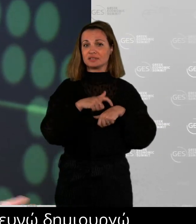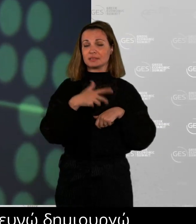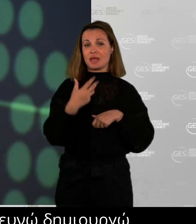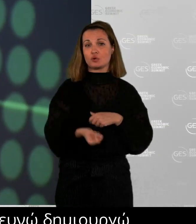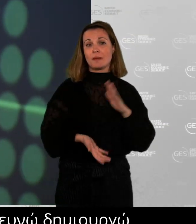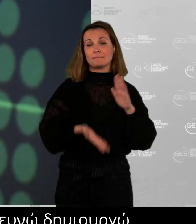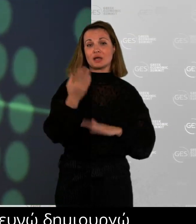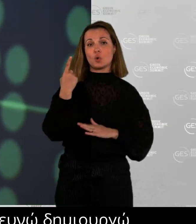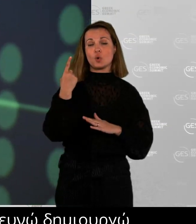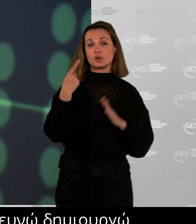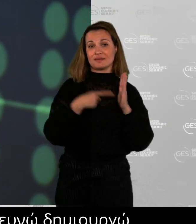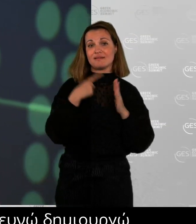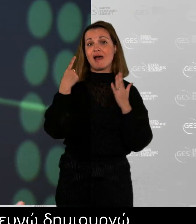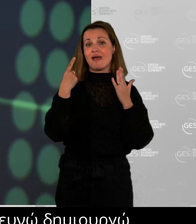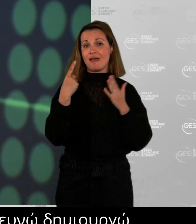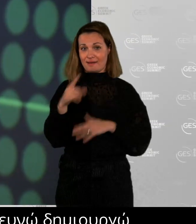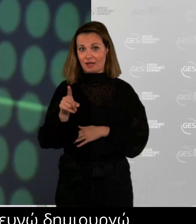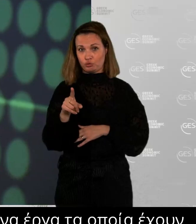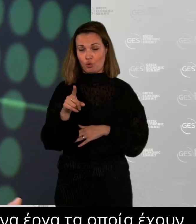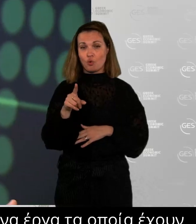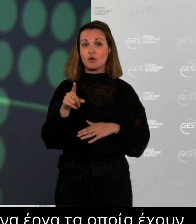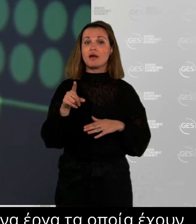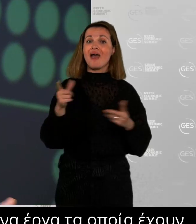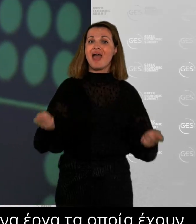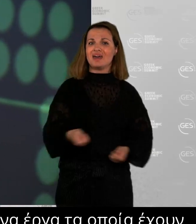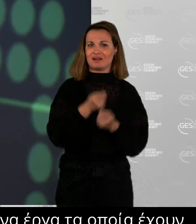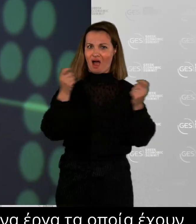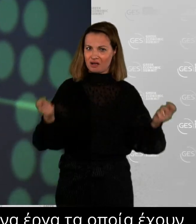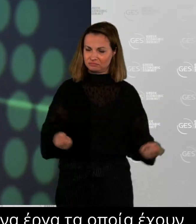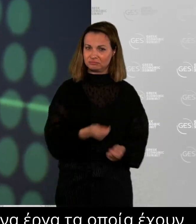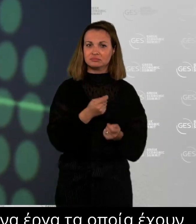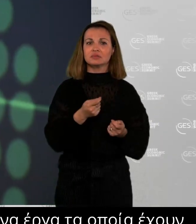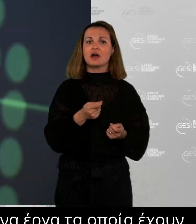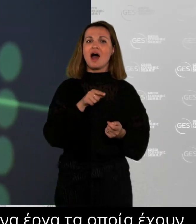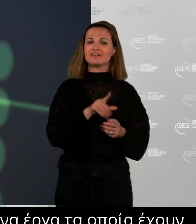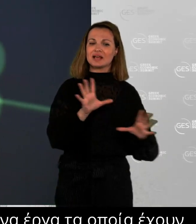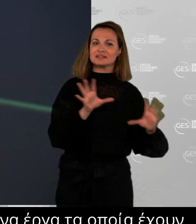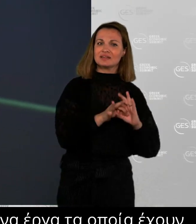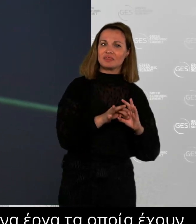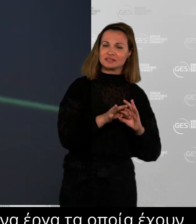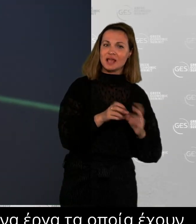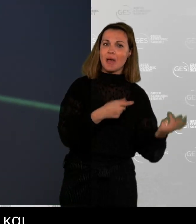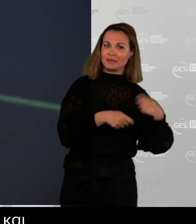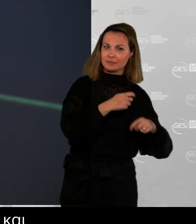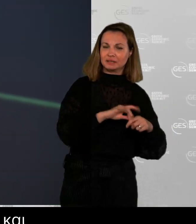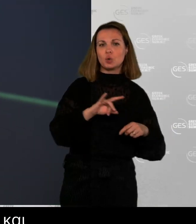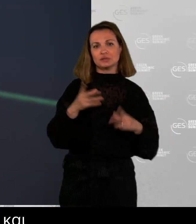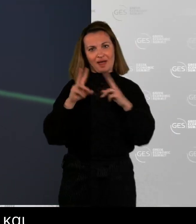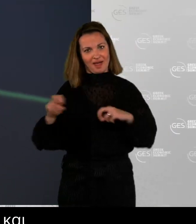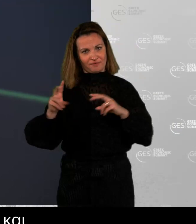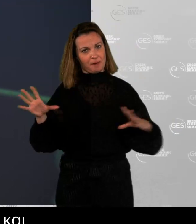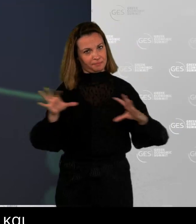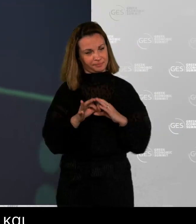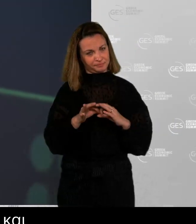τα οποία έχουν να κάνουν με τη σύνδεση έρευνας, καινοτομίας και επιχειρηματικότητας. Πολύ σημαντική είναι η χρηματοδότηση για τη σύσταση